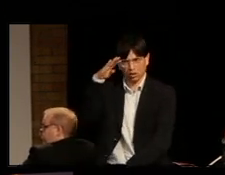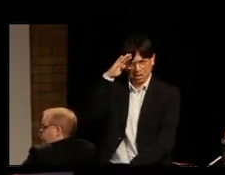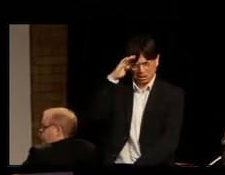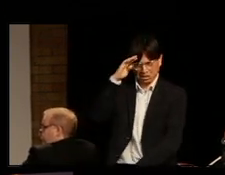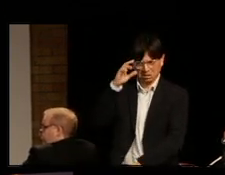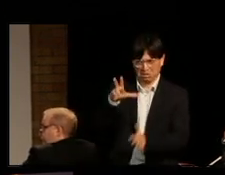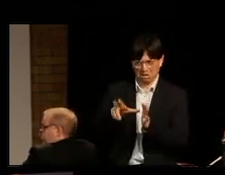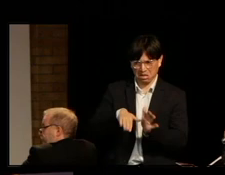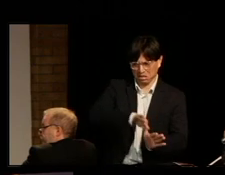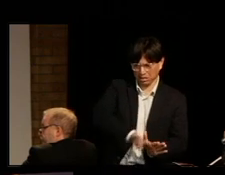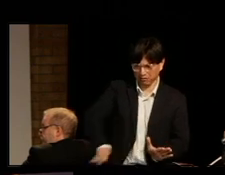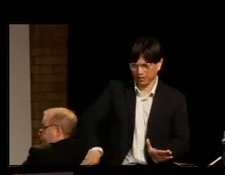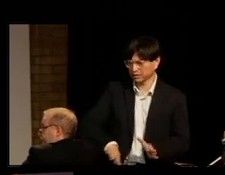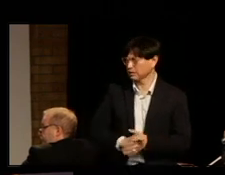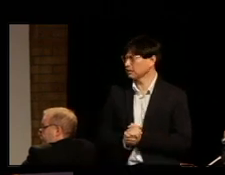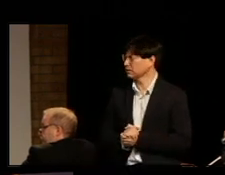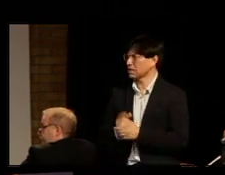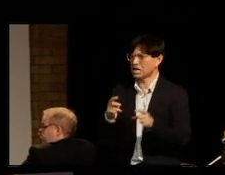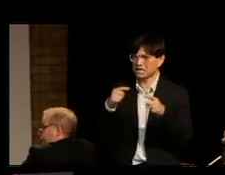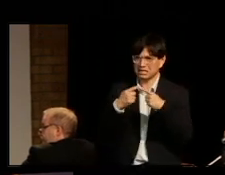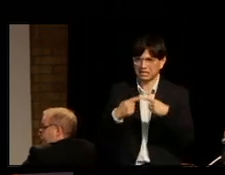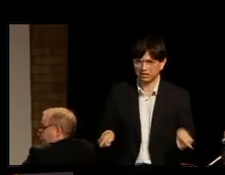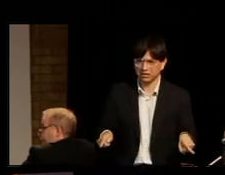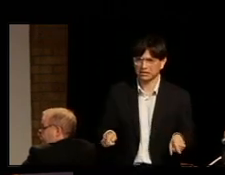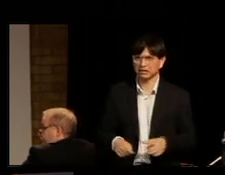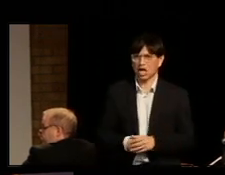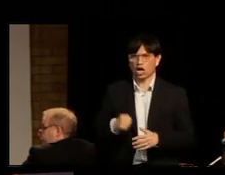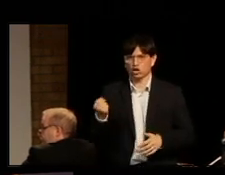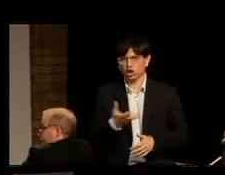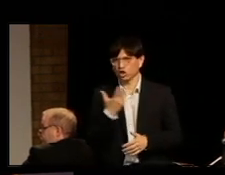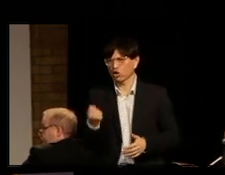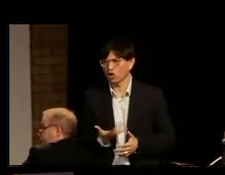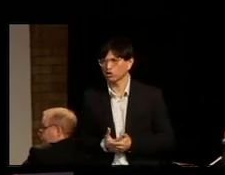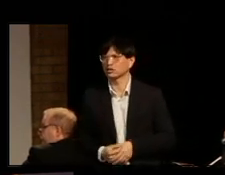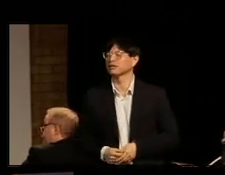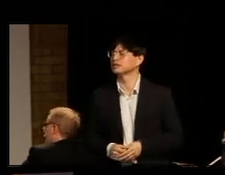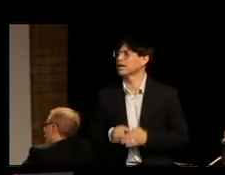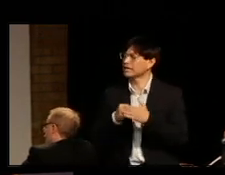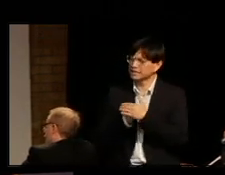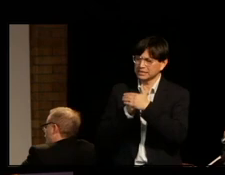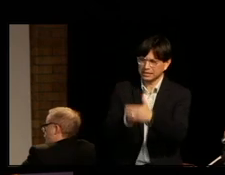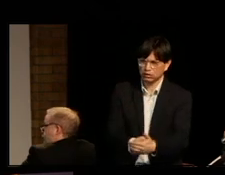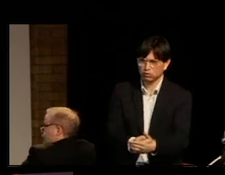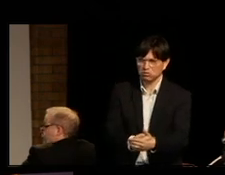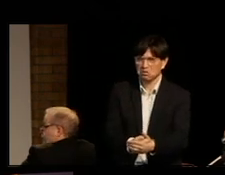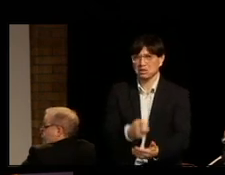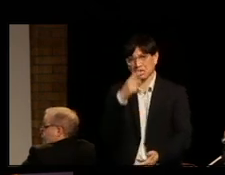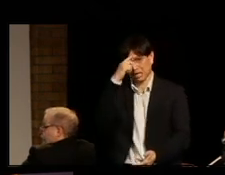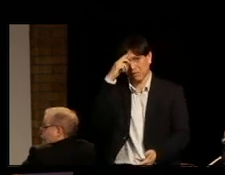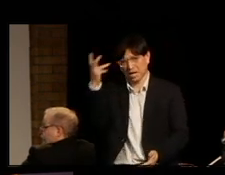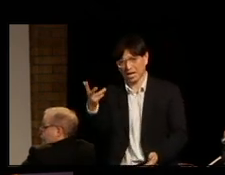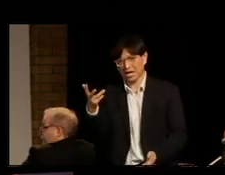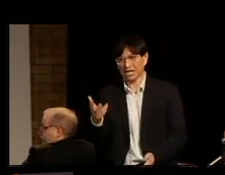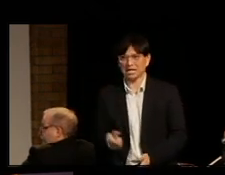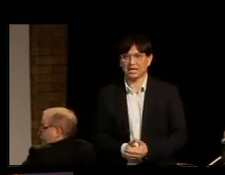particolare Quindi è una cosa da incoraggiare la presenza di un catechista di sostegno che magari abbia sviluppato una maggiore